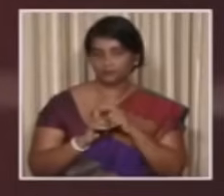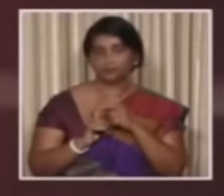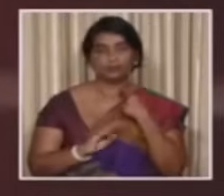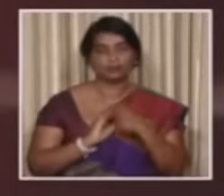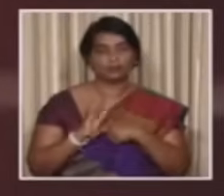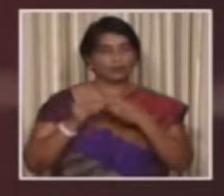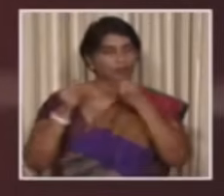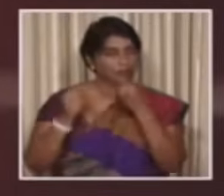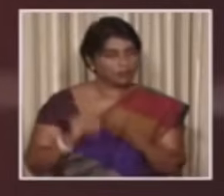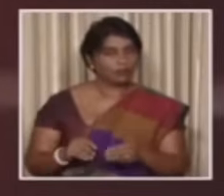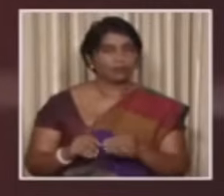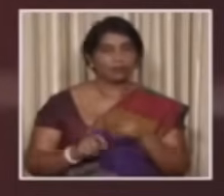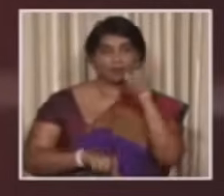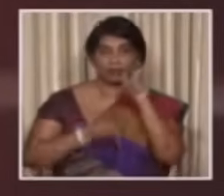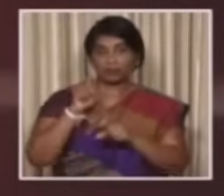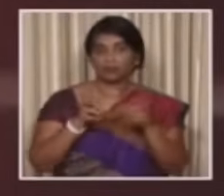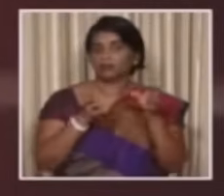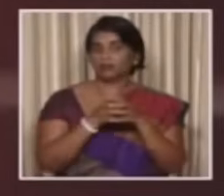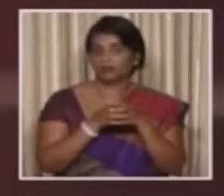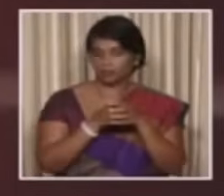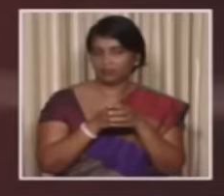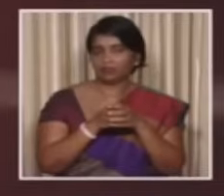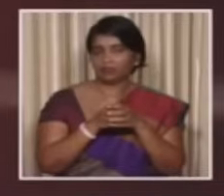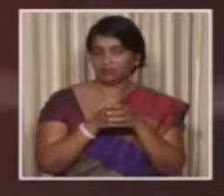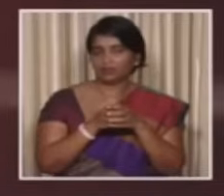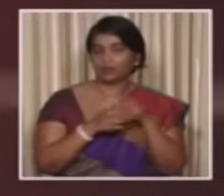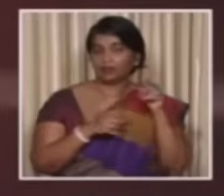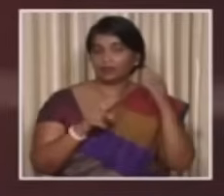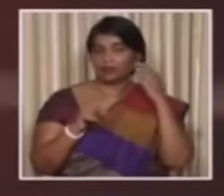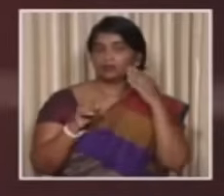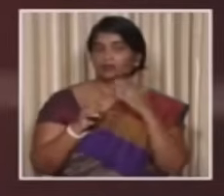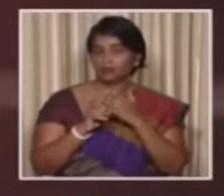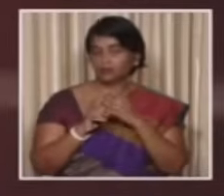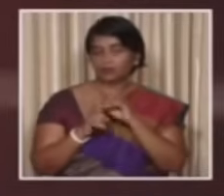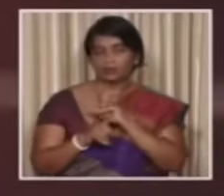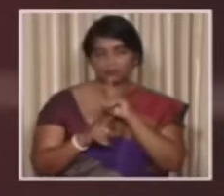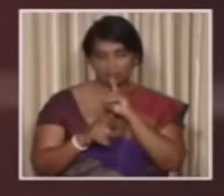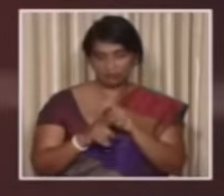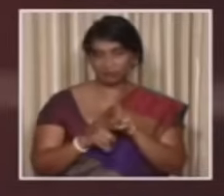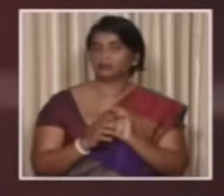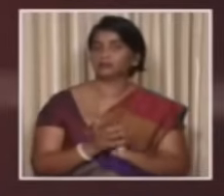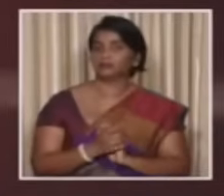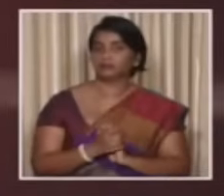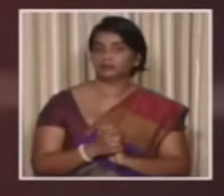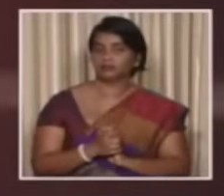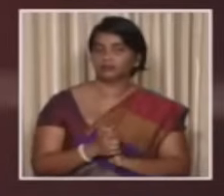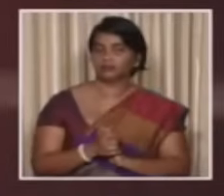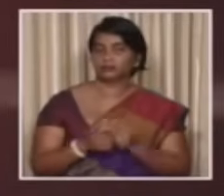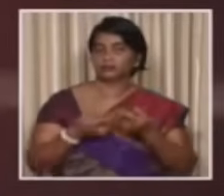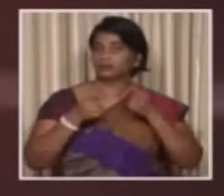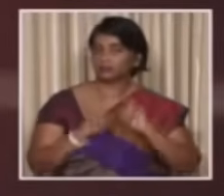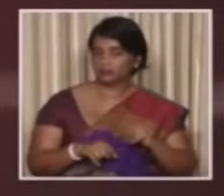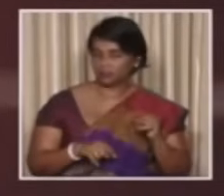රට අගාධයට ගෙන යන නිලධාරි පැලැන්තිය. එතකොට ඒ පිළිබඳව විවරණයක් කරන කතුවරයා